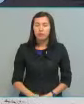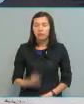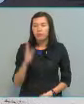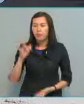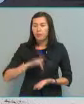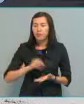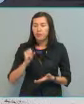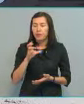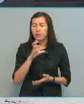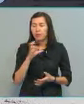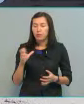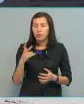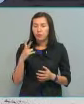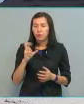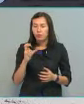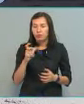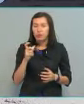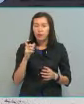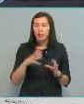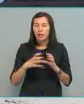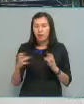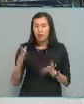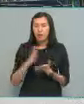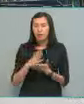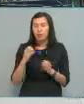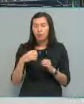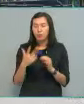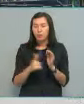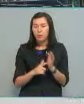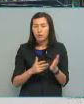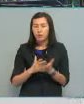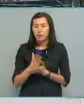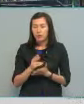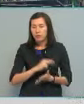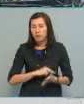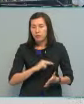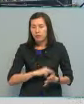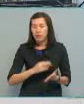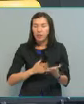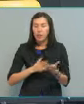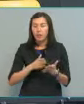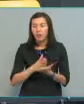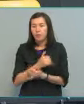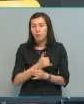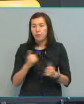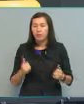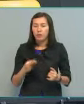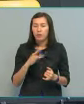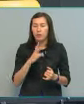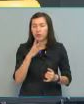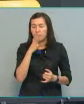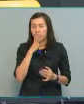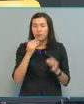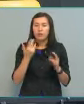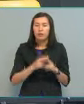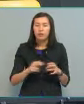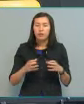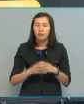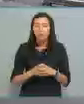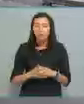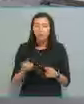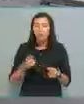Шымкент бас серіктестігінде 300-ге жуық автобус бар. Олар 17 бағыт бойынша жолаушыларға қызмет көрсетеді. Карантин залалы бұл ұжымды